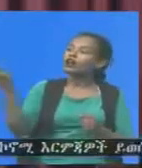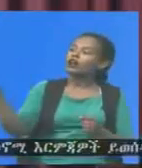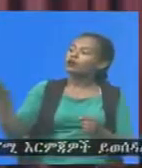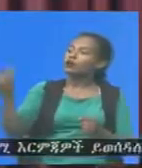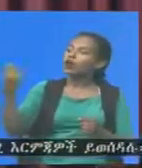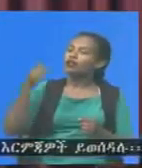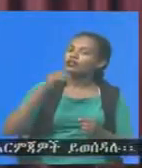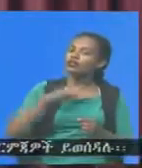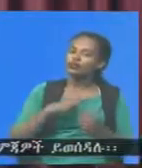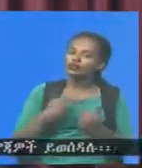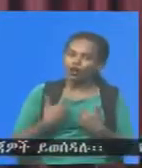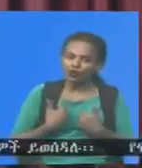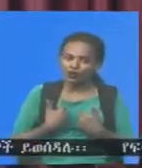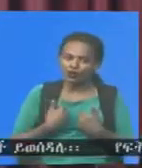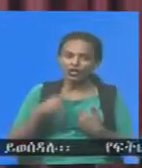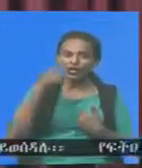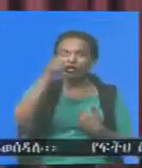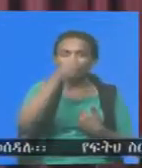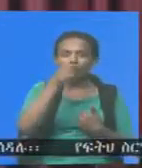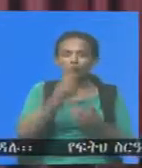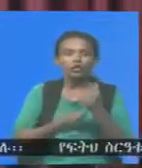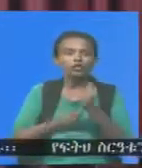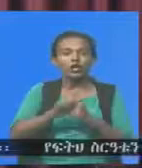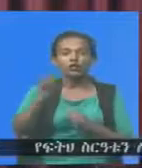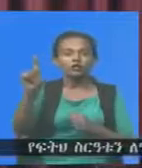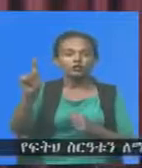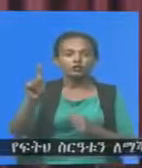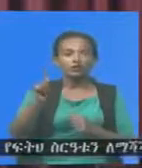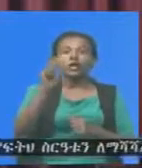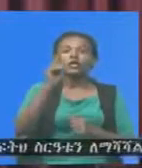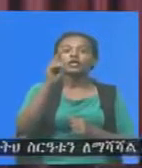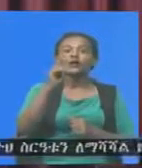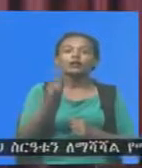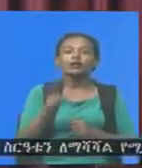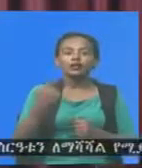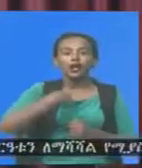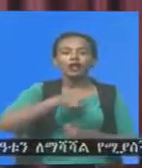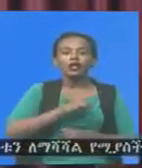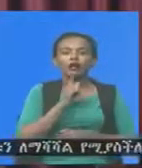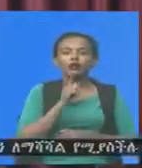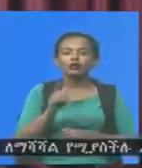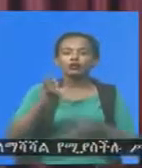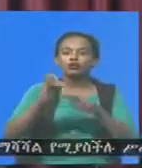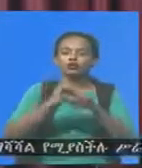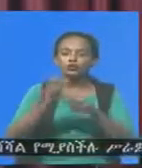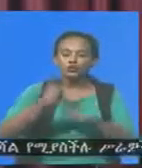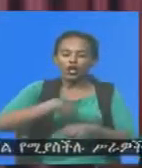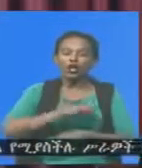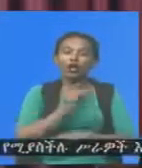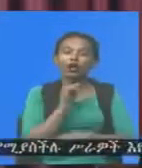አሉ፣ ኢትዮጵያች አይደለችም የመንኛ ነው ጅቡቲኛ ናት።